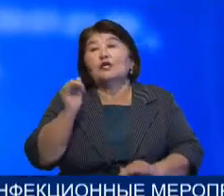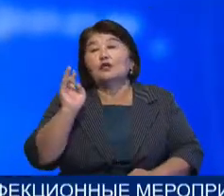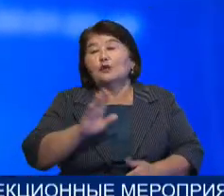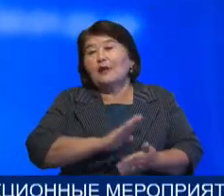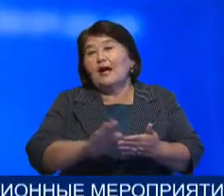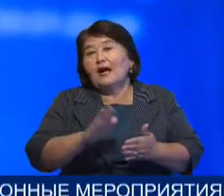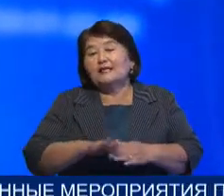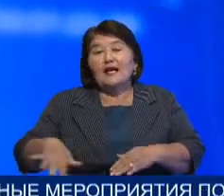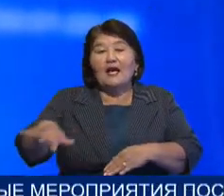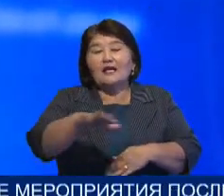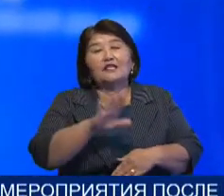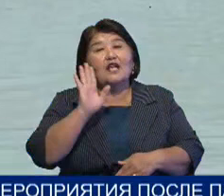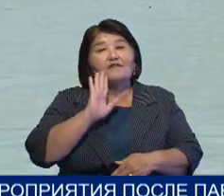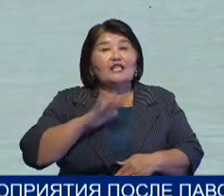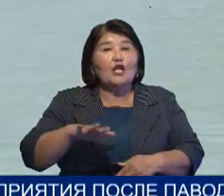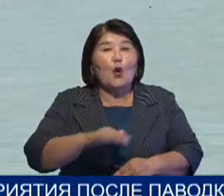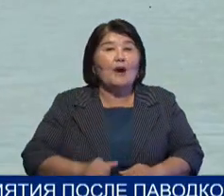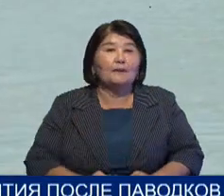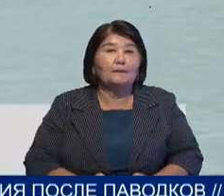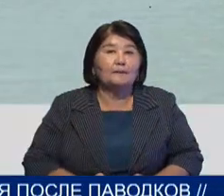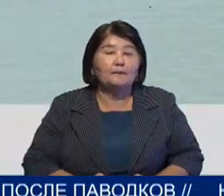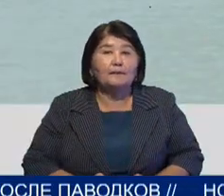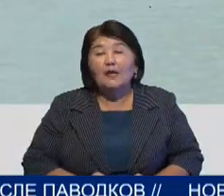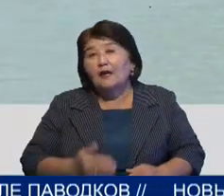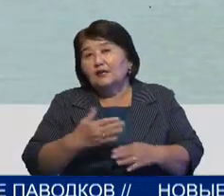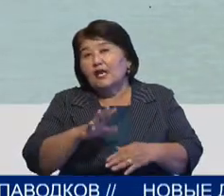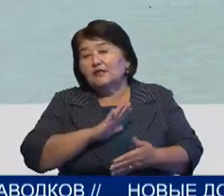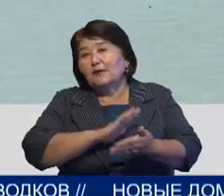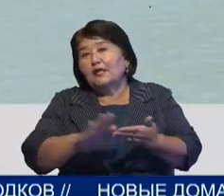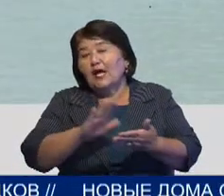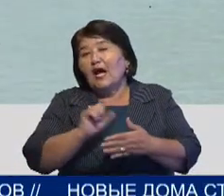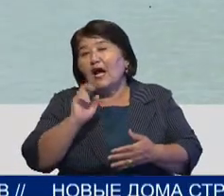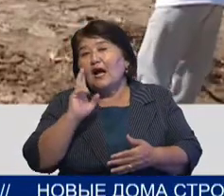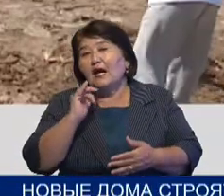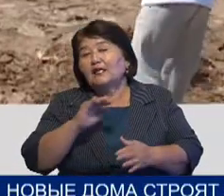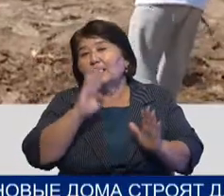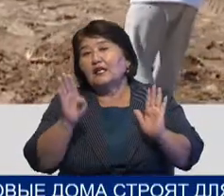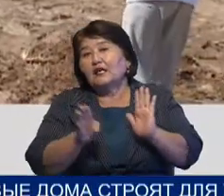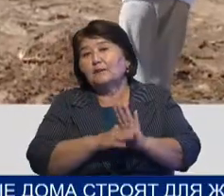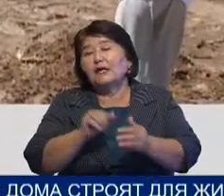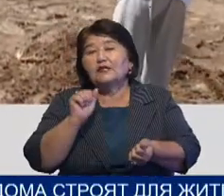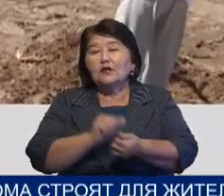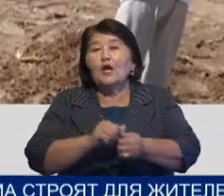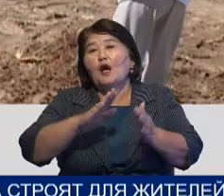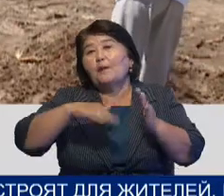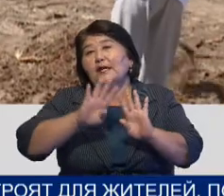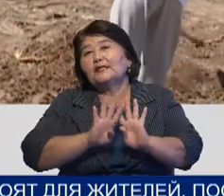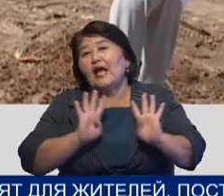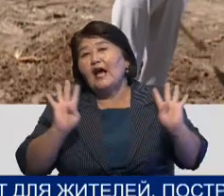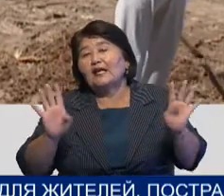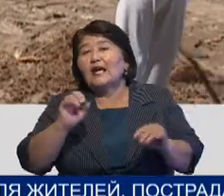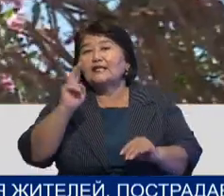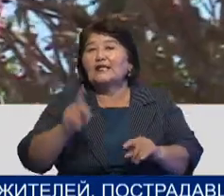очистили окрестности водоёма в частности были очищены арыки подреза сухостои и покрашены ограждение